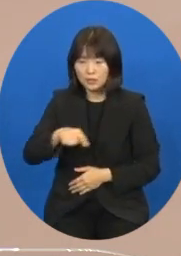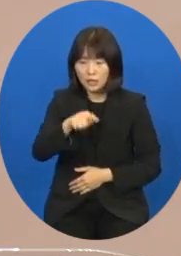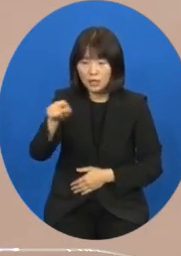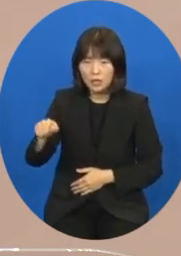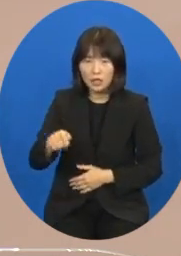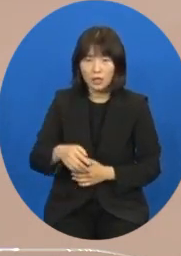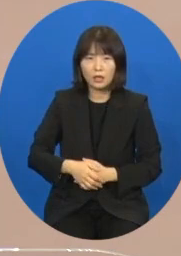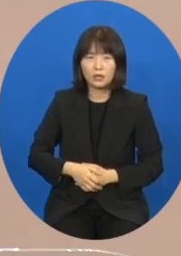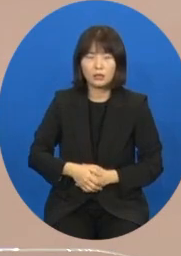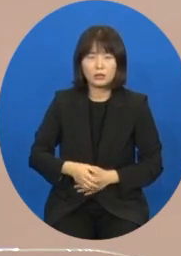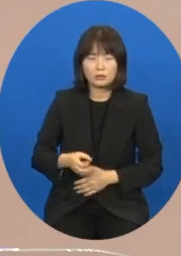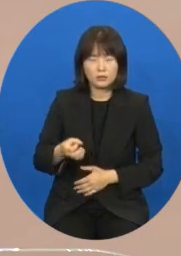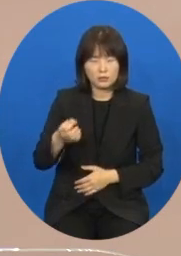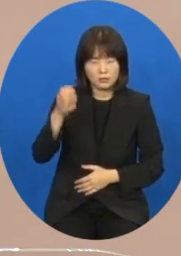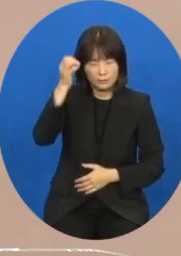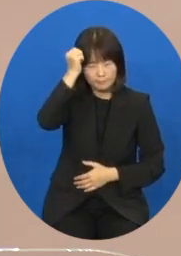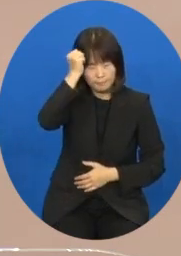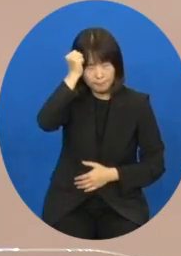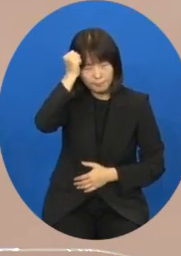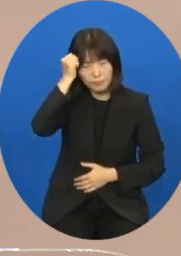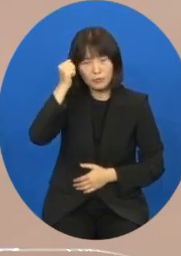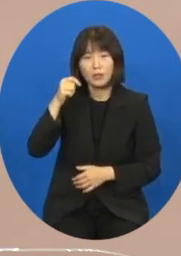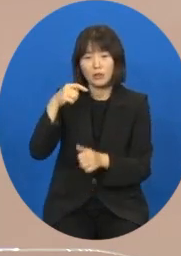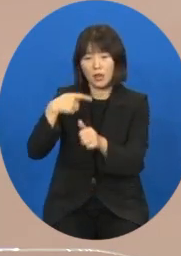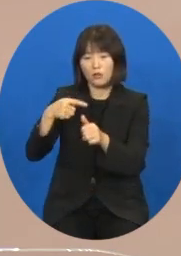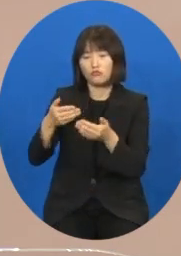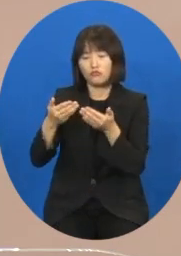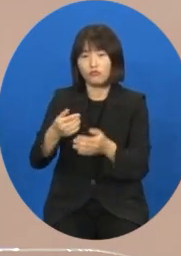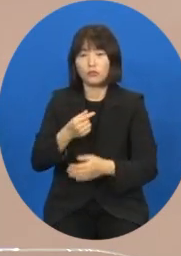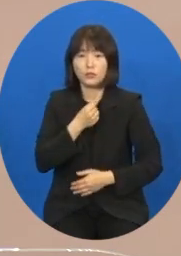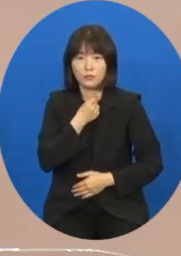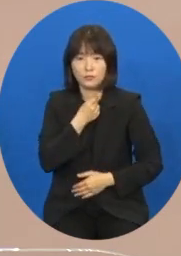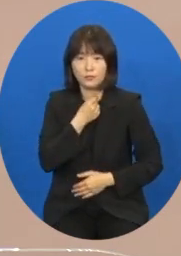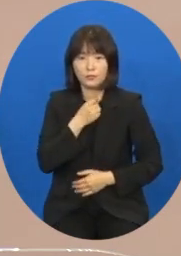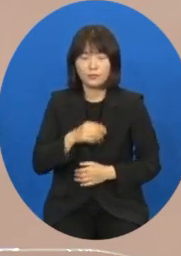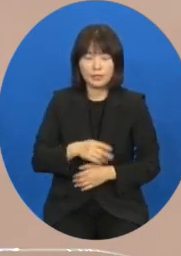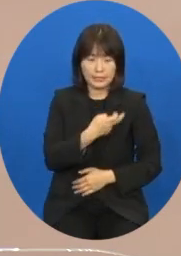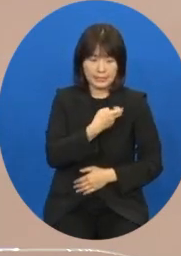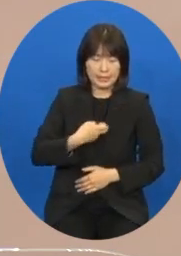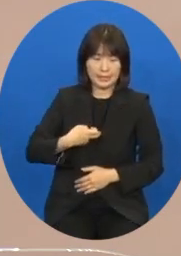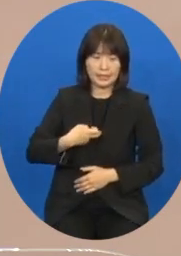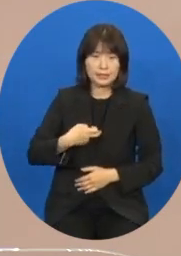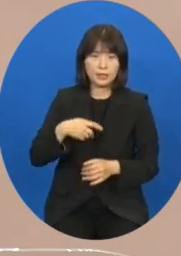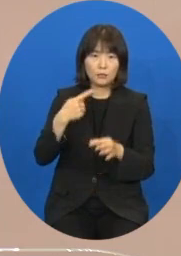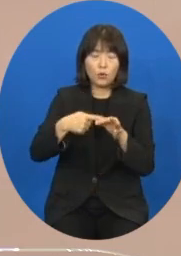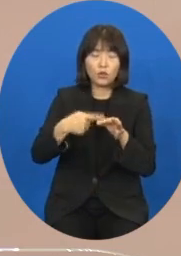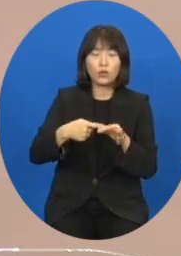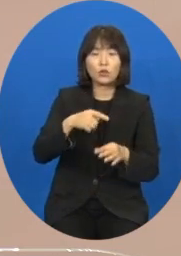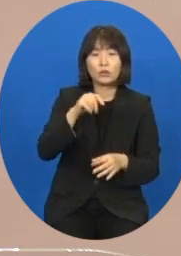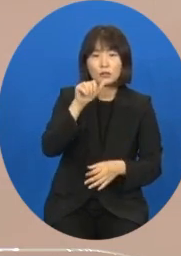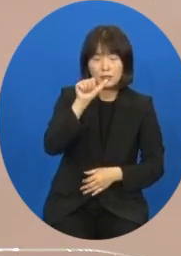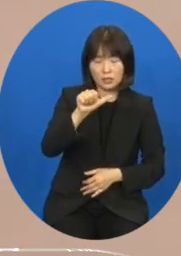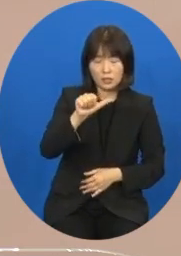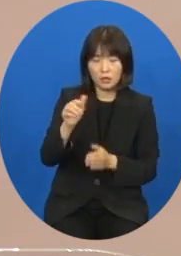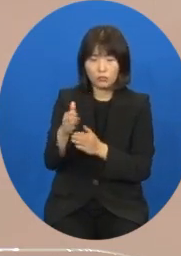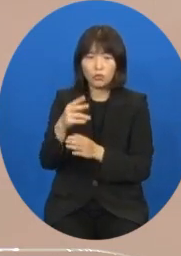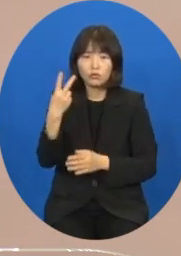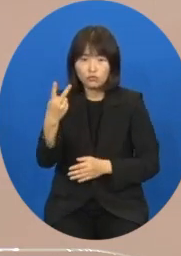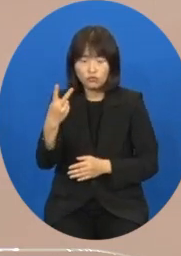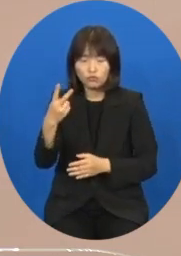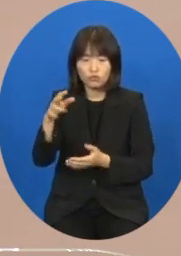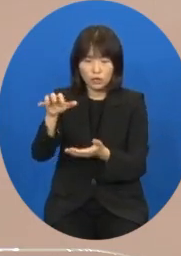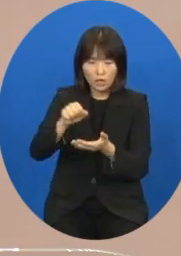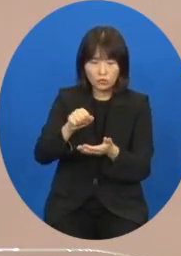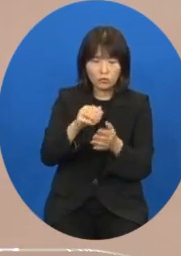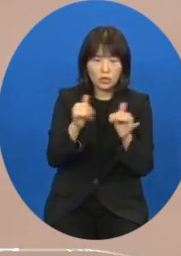수 없는 교훈을 주시고 싶으신 거예요. 여러분, 제자들이 보리떡 다섯 개, 물고기 두 마리 가지고 사람들에게 나눠줄